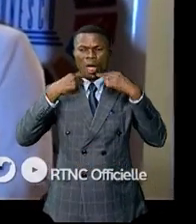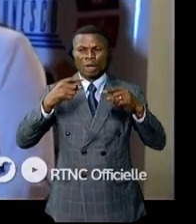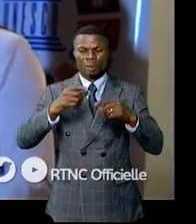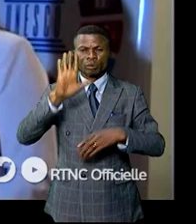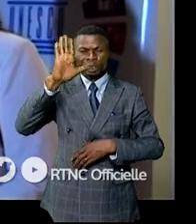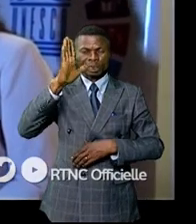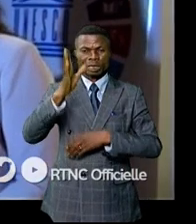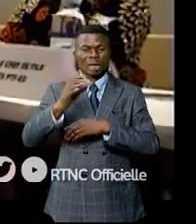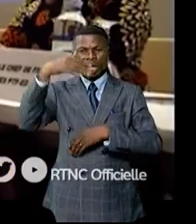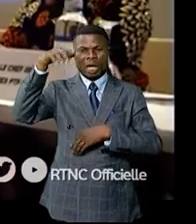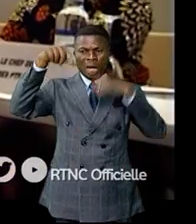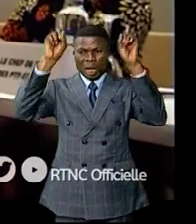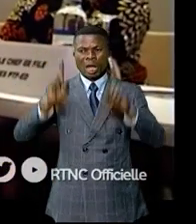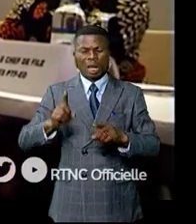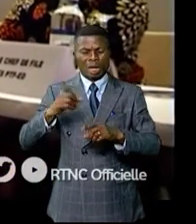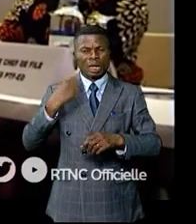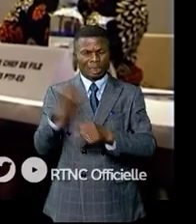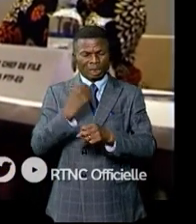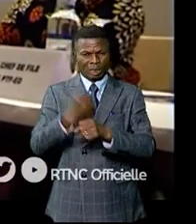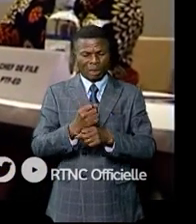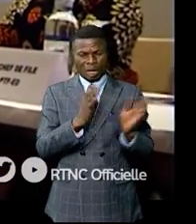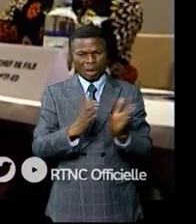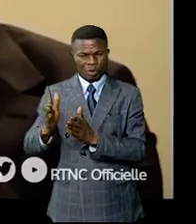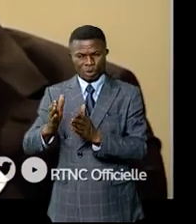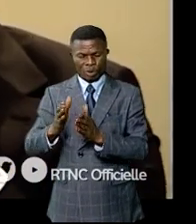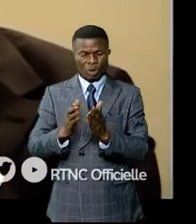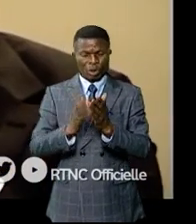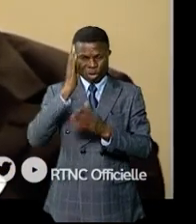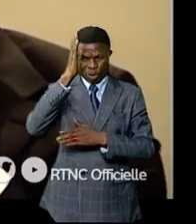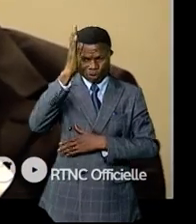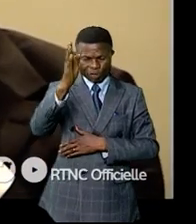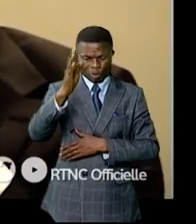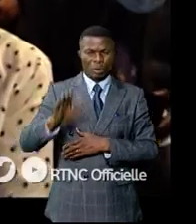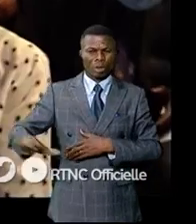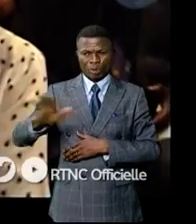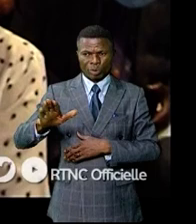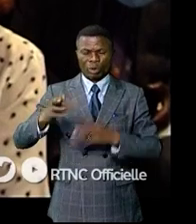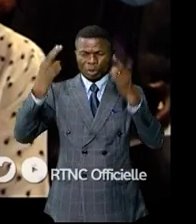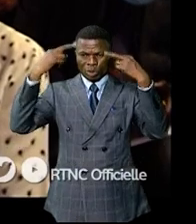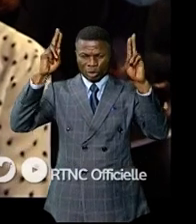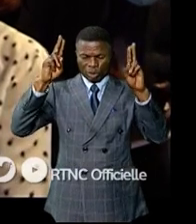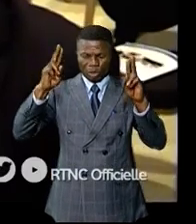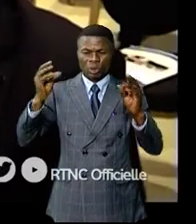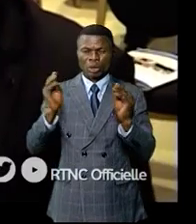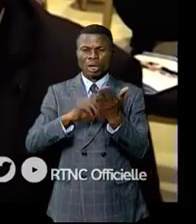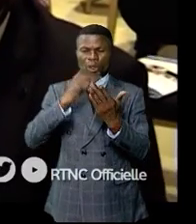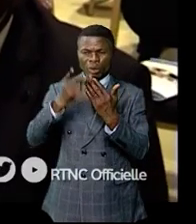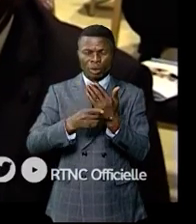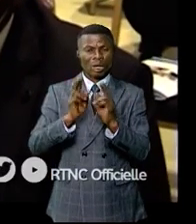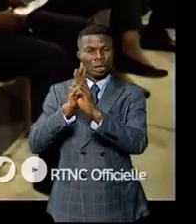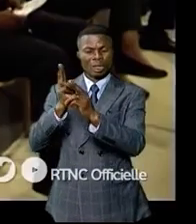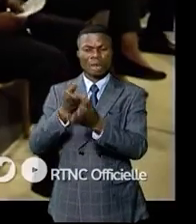5 premières années de mise en œuvre ont permis de tracer la trajectoire du pays pour l'atteinte ou non des cibles de ces agendas. Ces